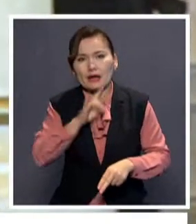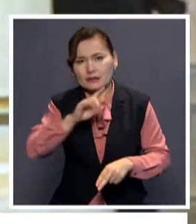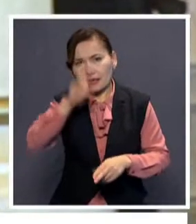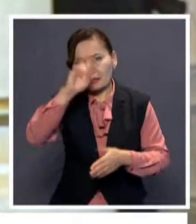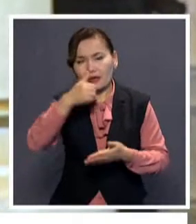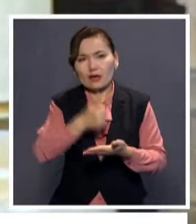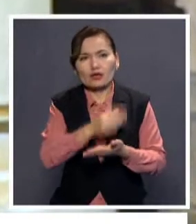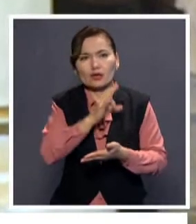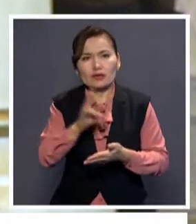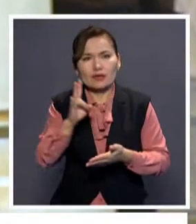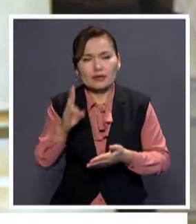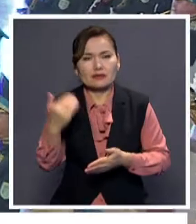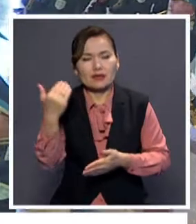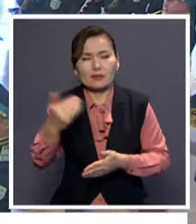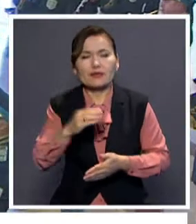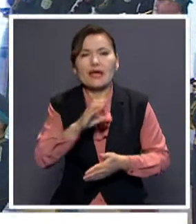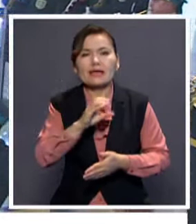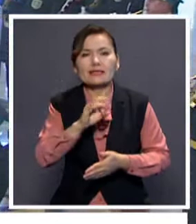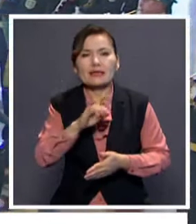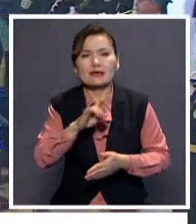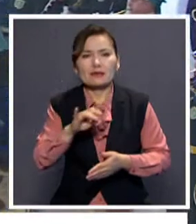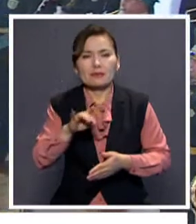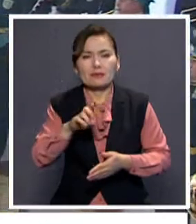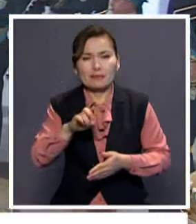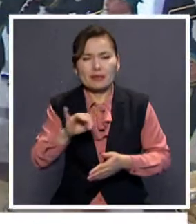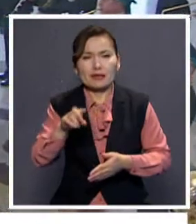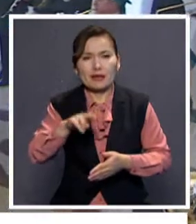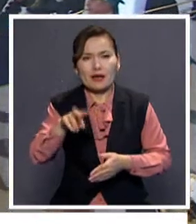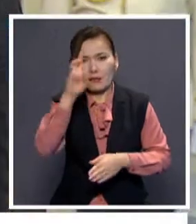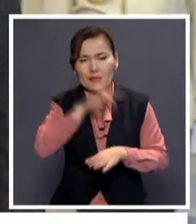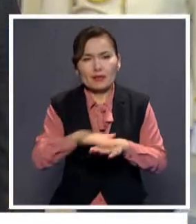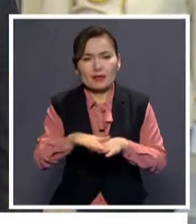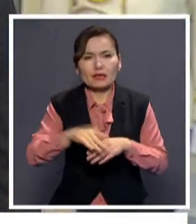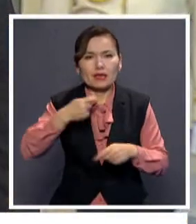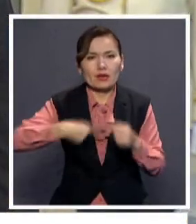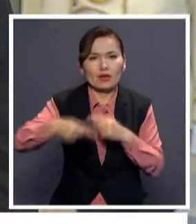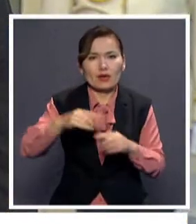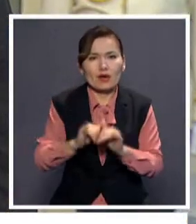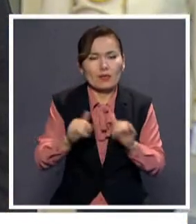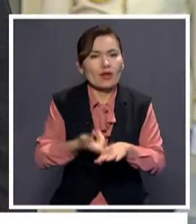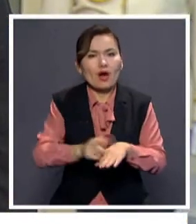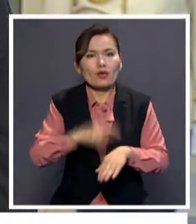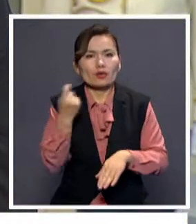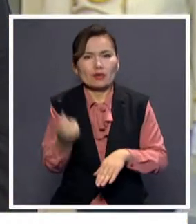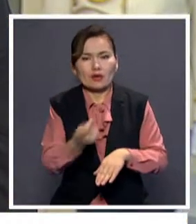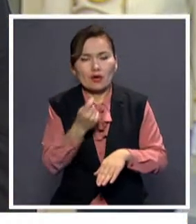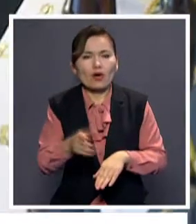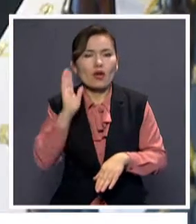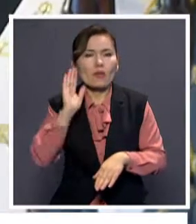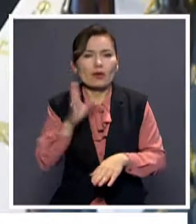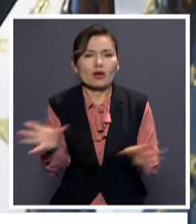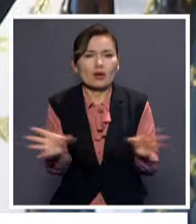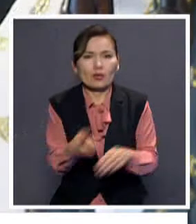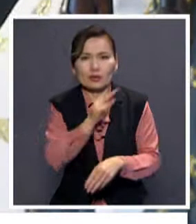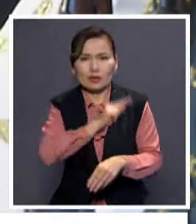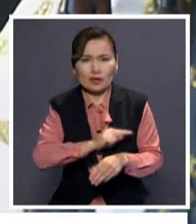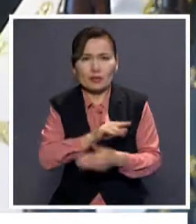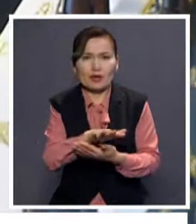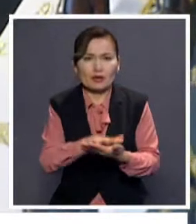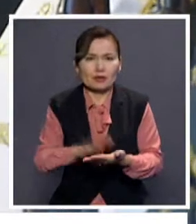арасындағы тауар айналымы өкінішке орай төмен болып отырғанын атап өтті. Екі елдің байланысын жандандыруға зор мүмкіншілік бар екенін баса